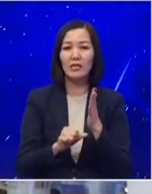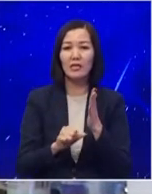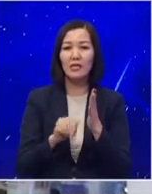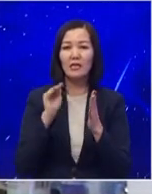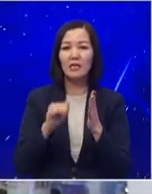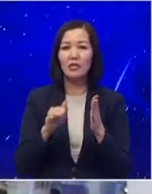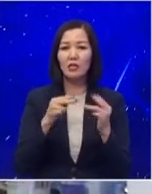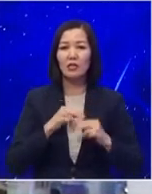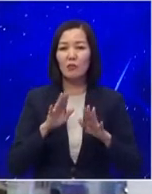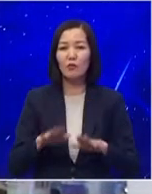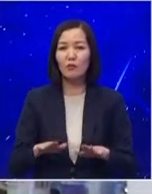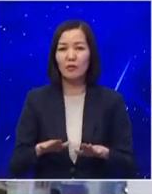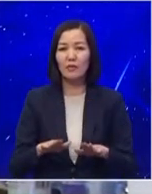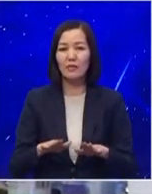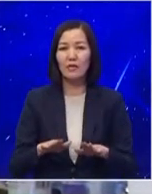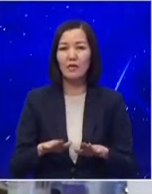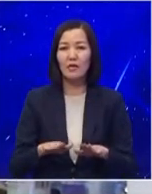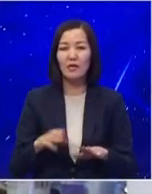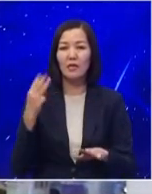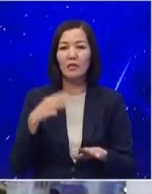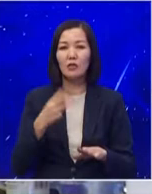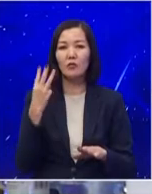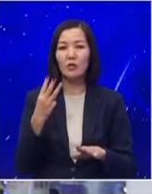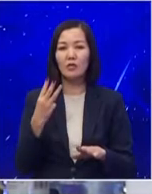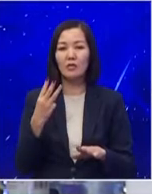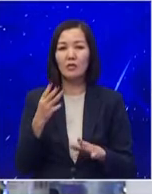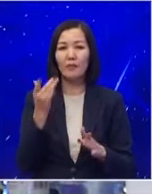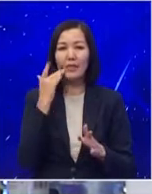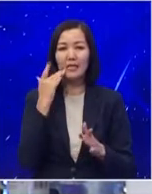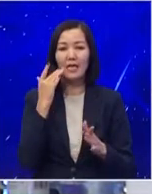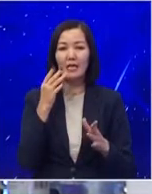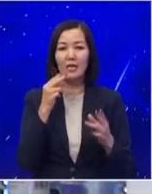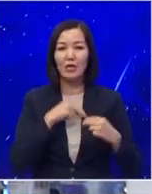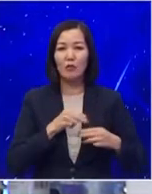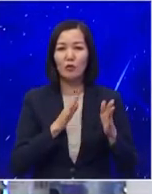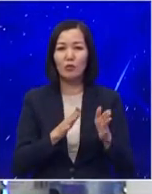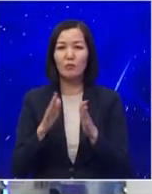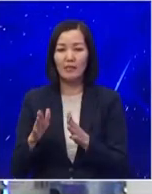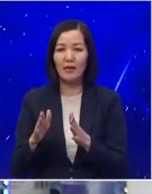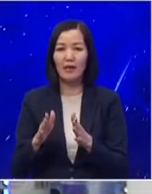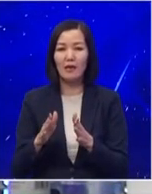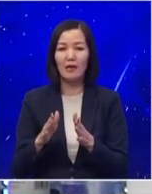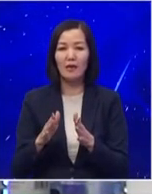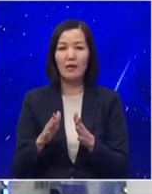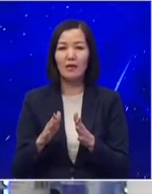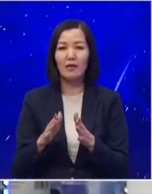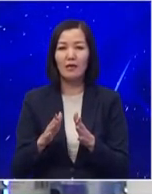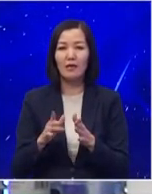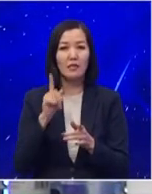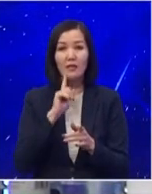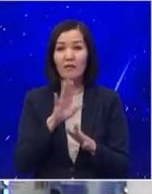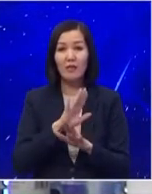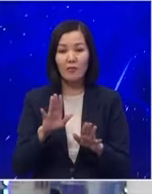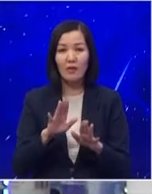из них более 33000 это постоянная рабочие места не просто это только временные рабочие